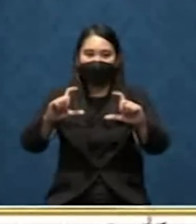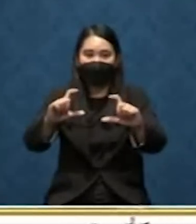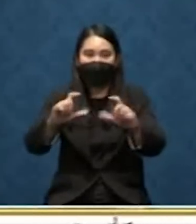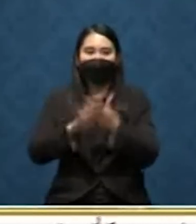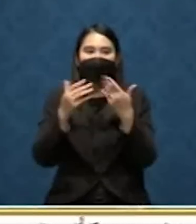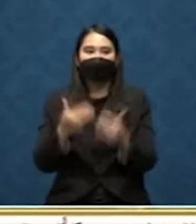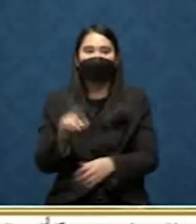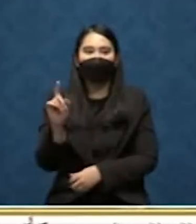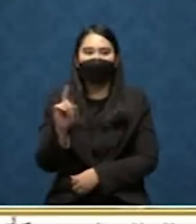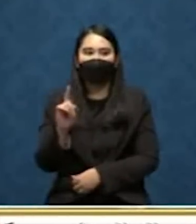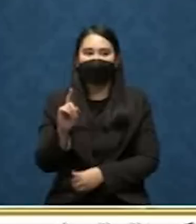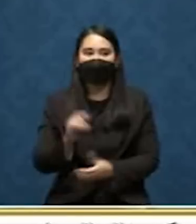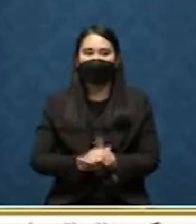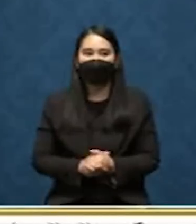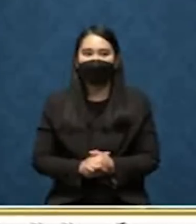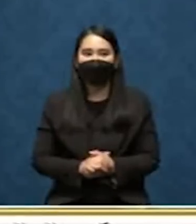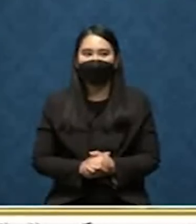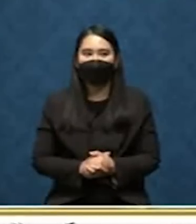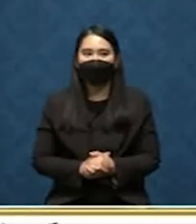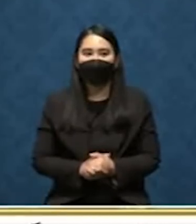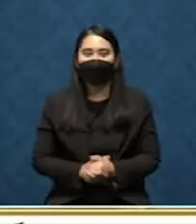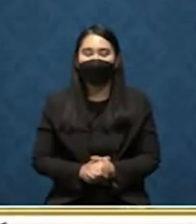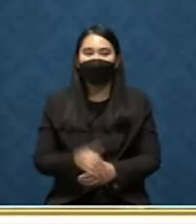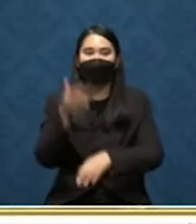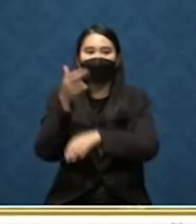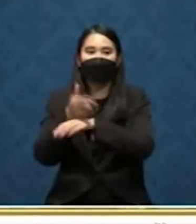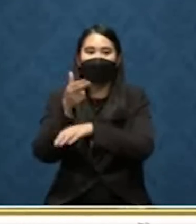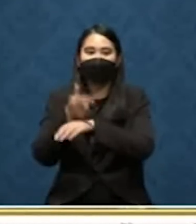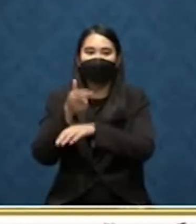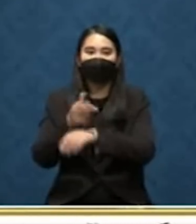และไมใช่แ่นั้นคร ทปเทฤานครับกลองครับ pop